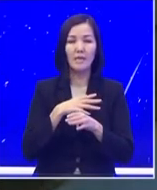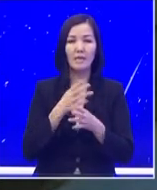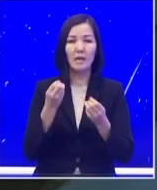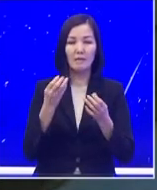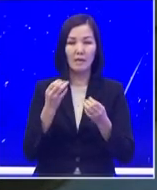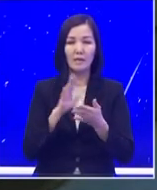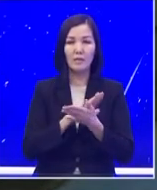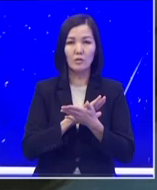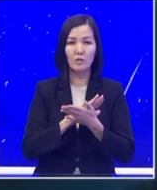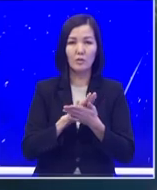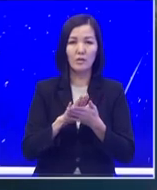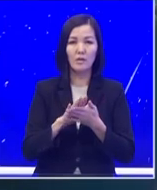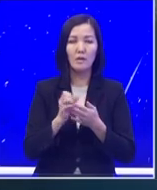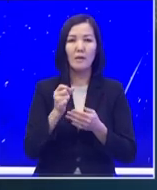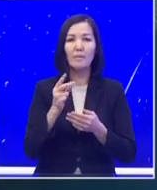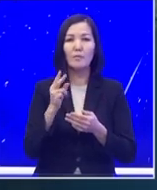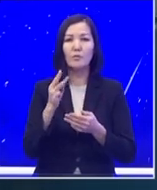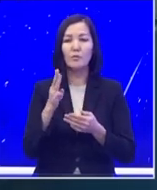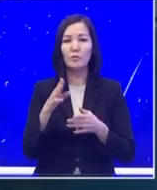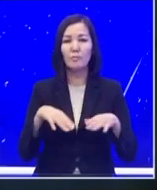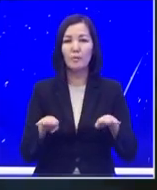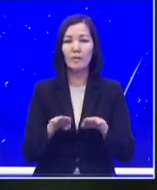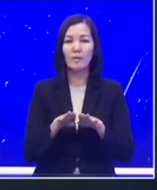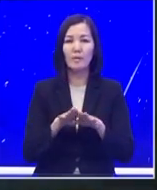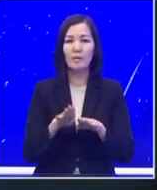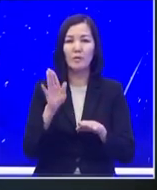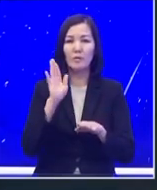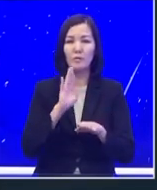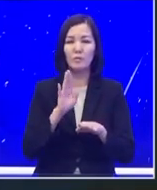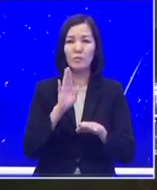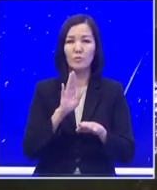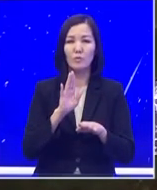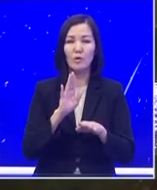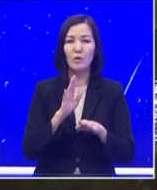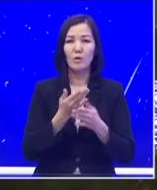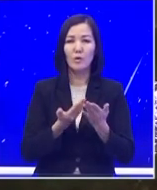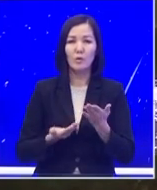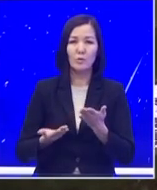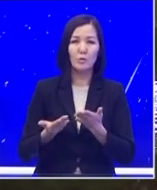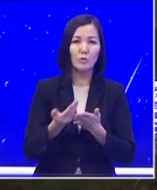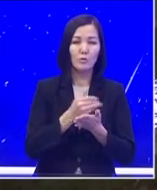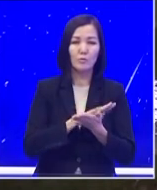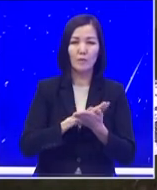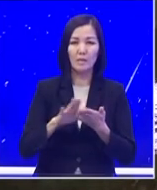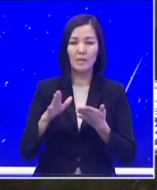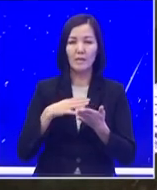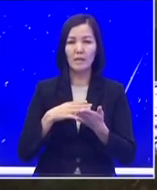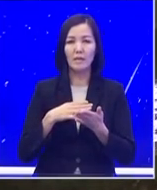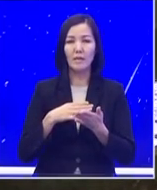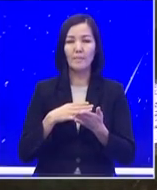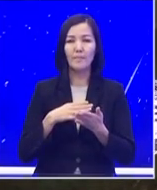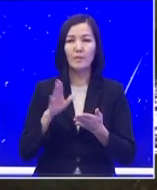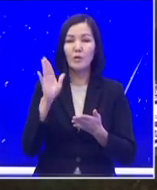таза тіршілік нәрі бір емес, үш бірдей сусызгіден өтеді. Басты су қақпасынан келген су